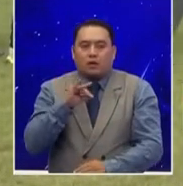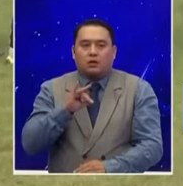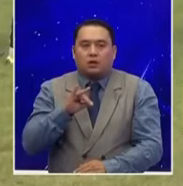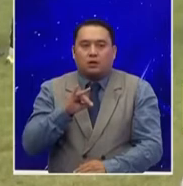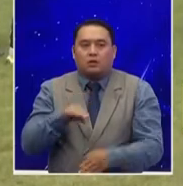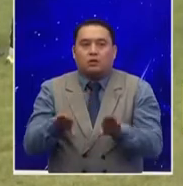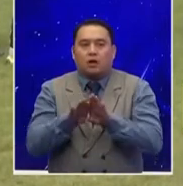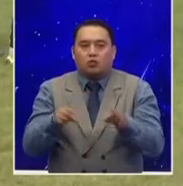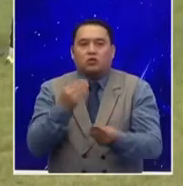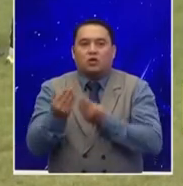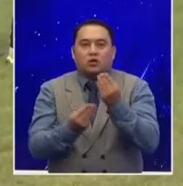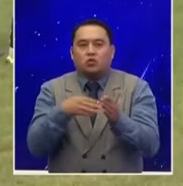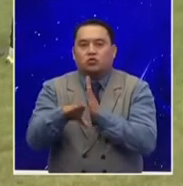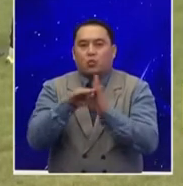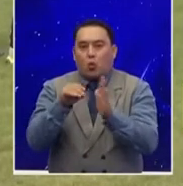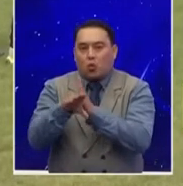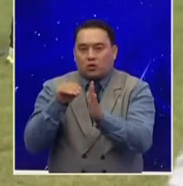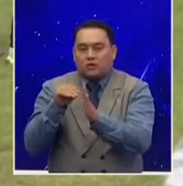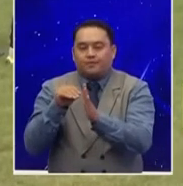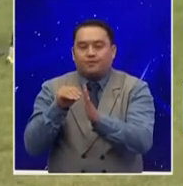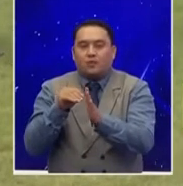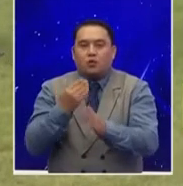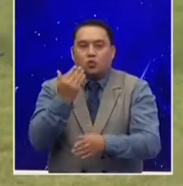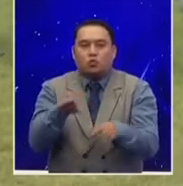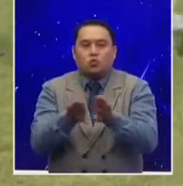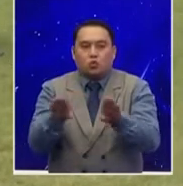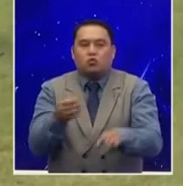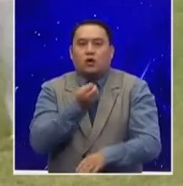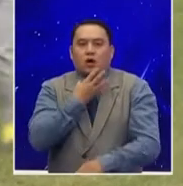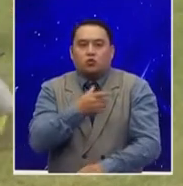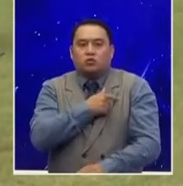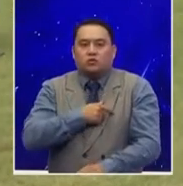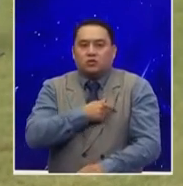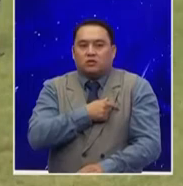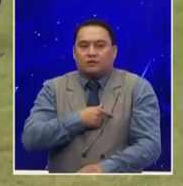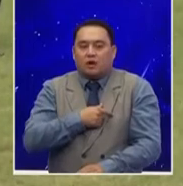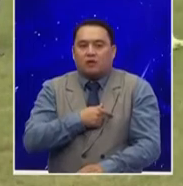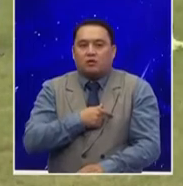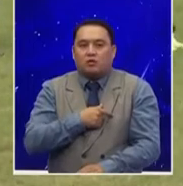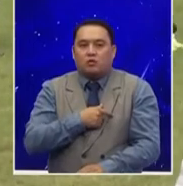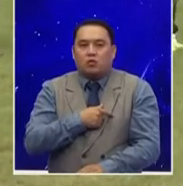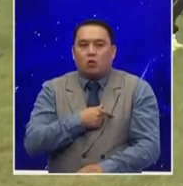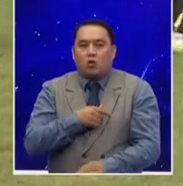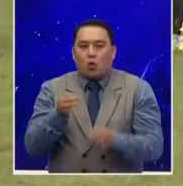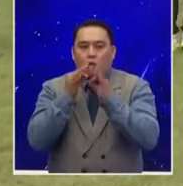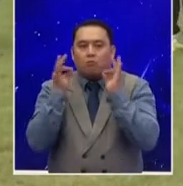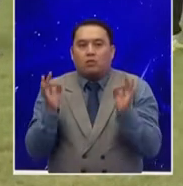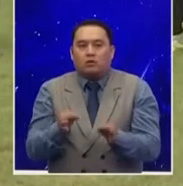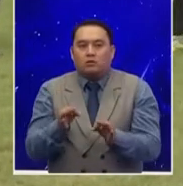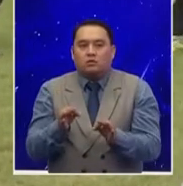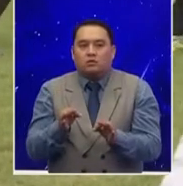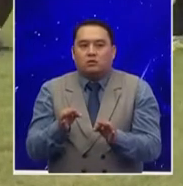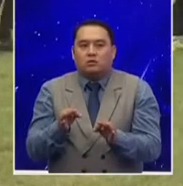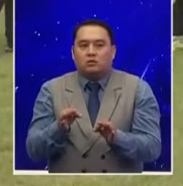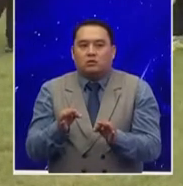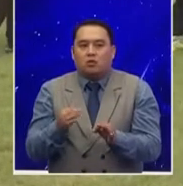тоже основные игроки сборной. Тоже у них хороший тренер. Абразаков Ильдар тоже очень опытный тренер, потому